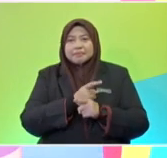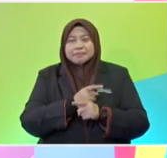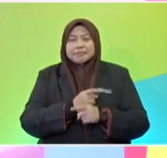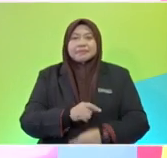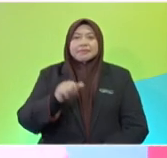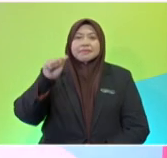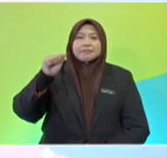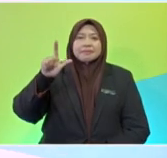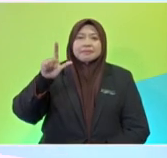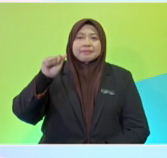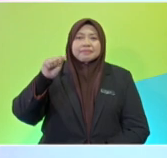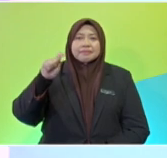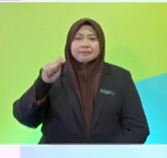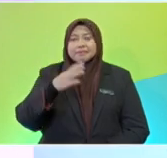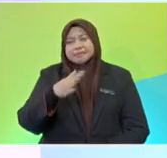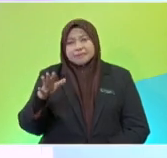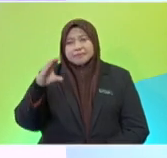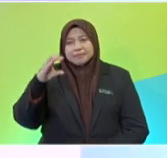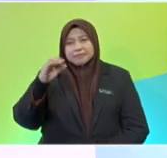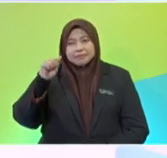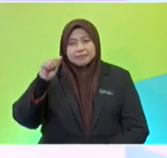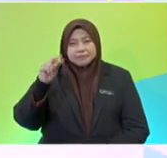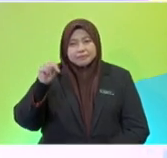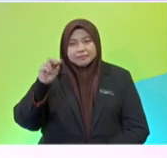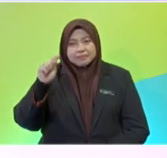Batik Santi dihasilkan menggunakan